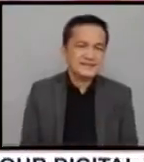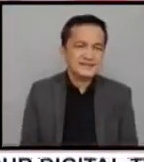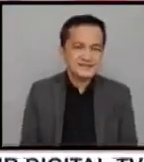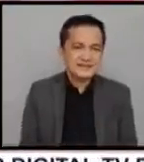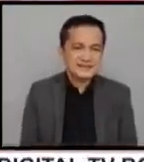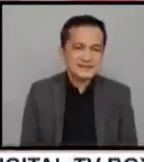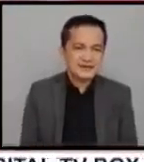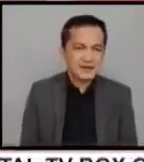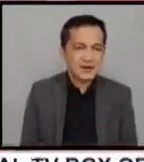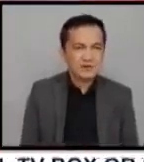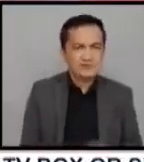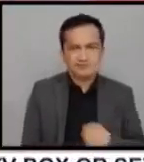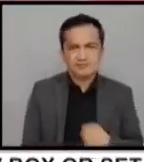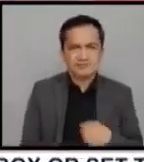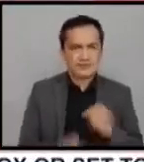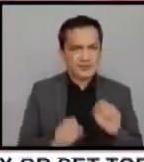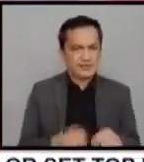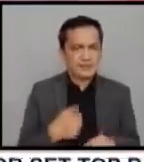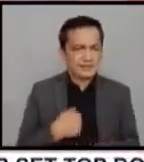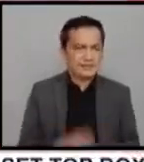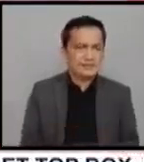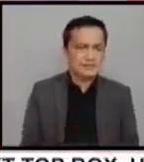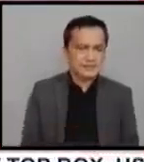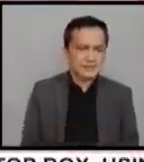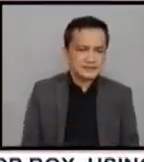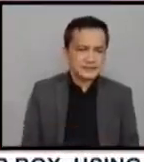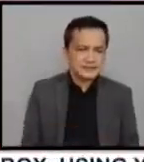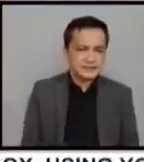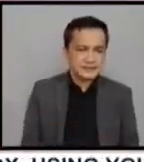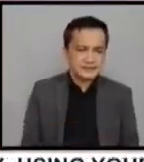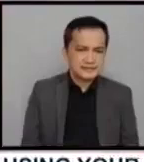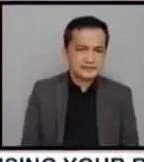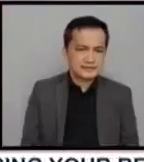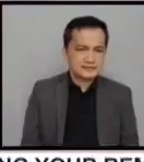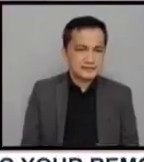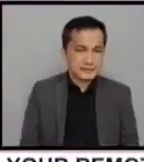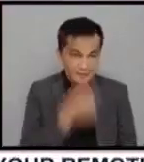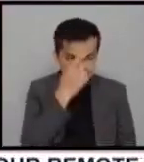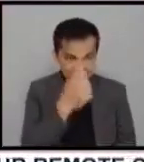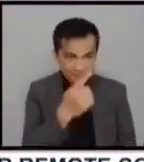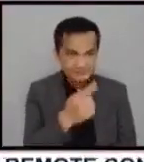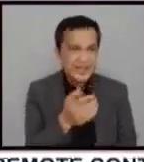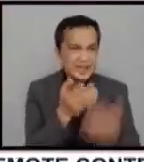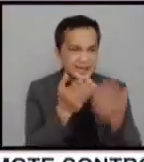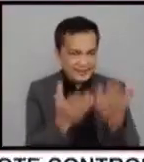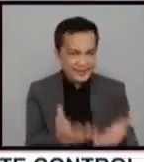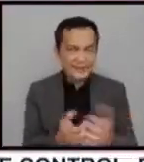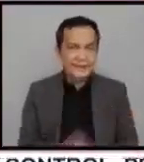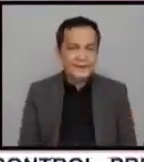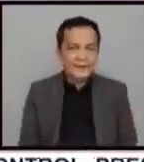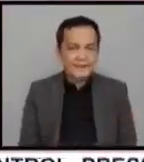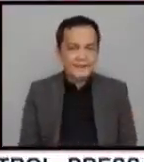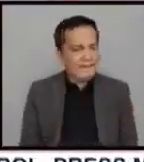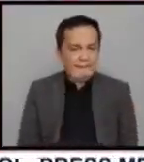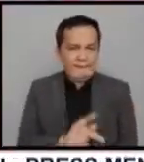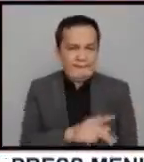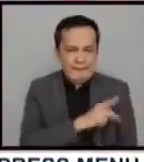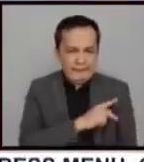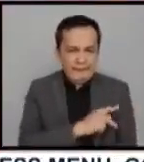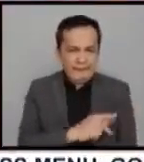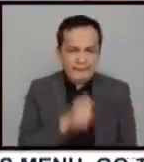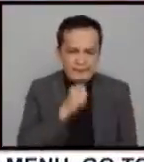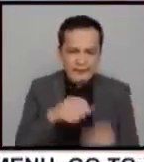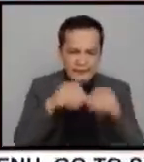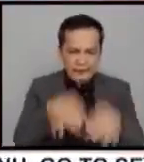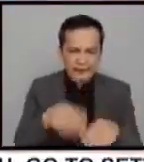Oo nga. Tapos, pwede rin. Ayan. Pag isa lang naman, mag-isa ka. Ayan. Very personalized. Hindi mawawala dahil ang pangalan